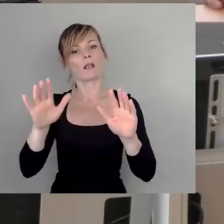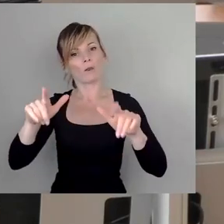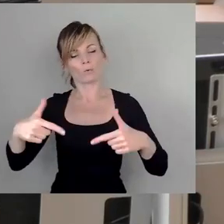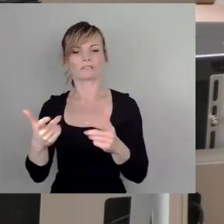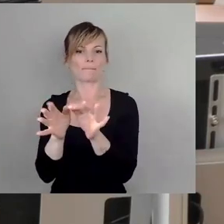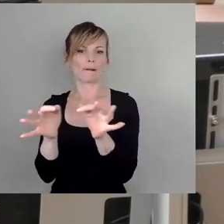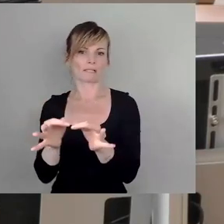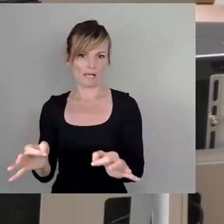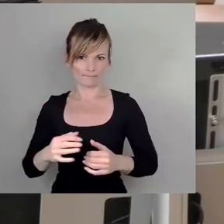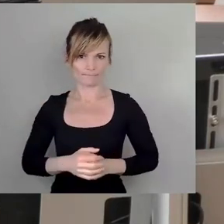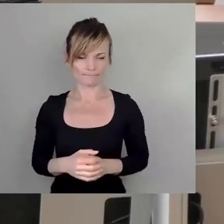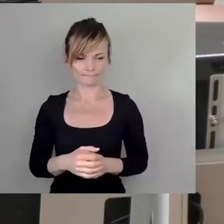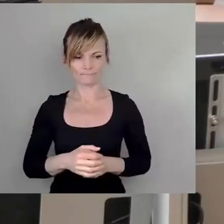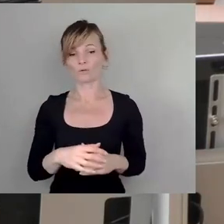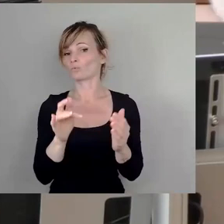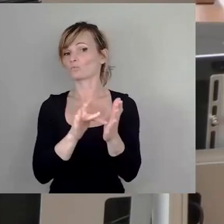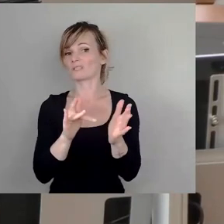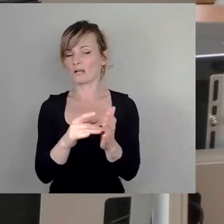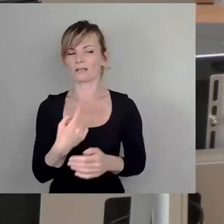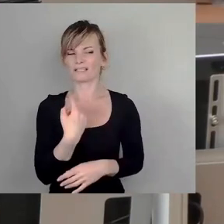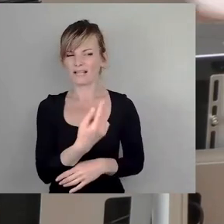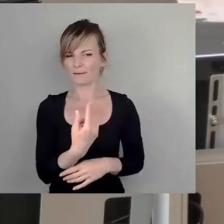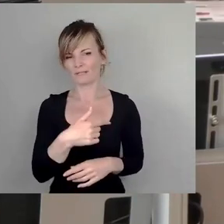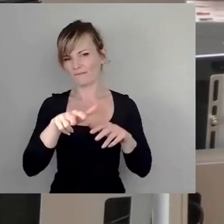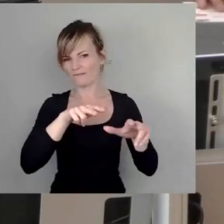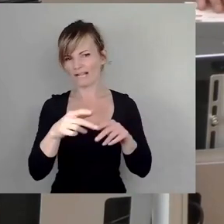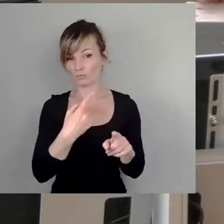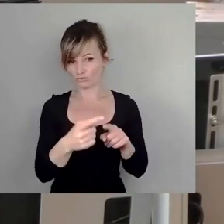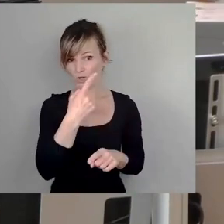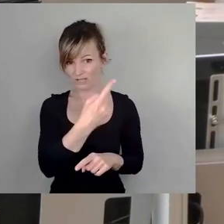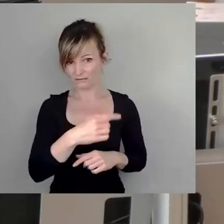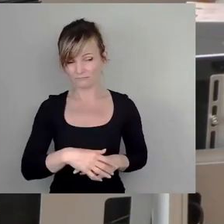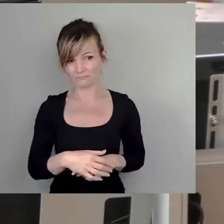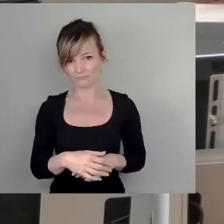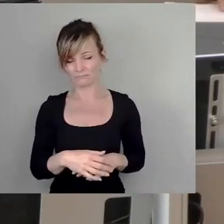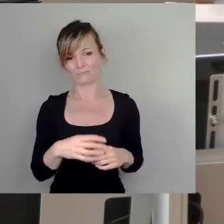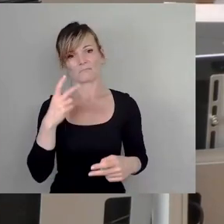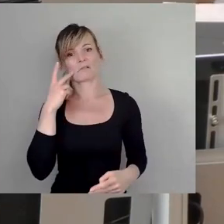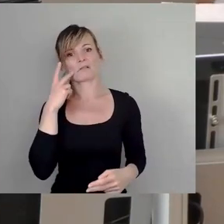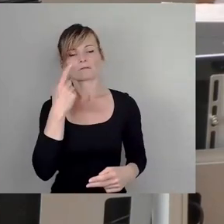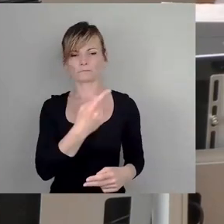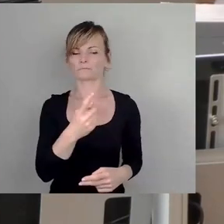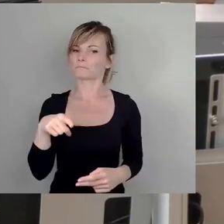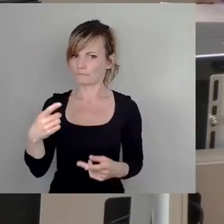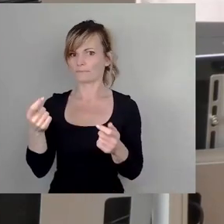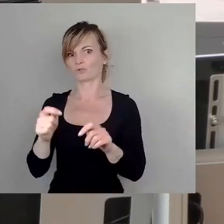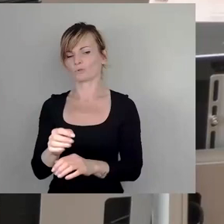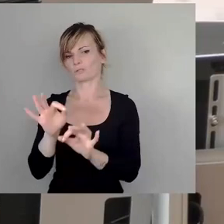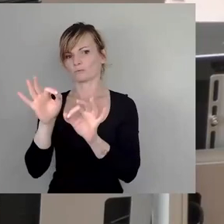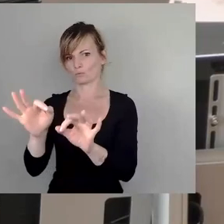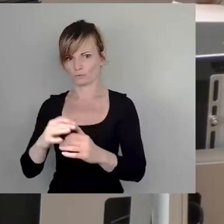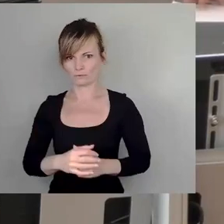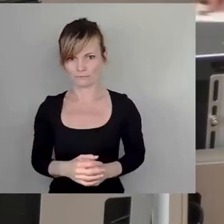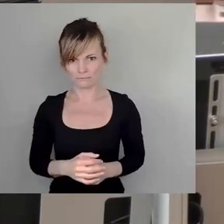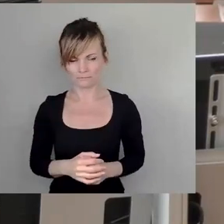Ursachen in einer schuldhaften Untätigkeit seitens der Verwaltung liegen, dann wäre ein derartiger Beschluss sinnvoll. Gibt es allerdings objektive Gründe,